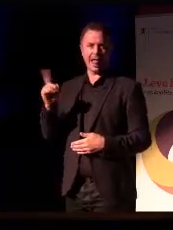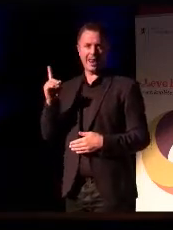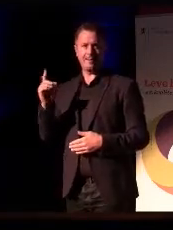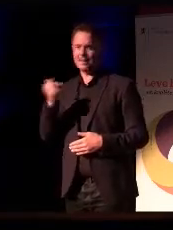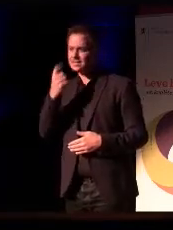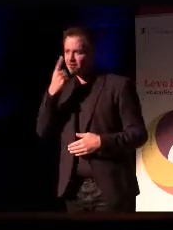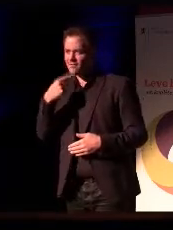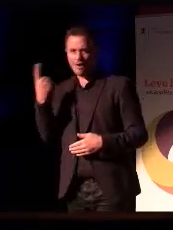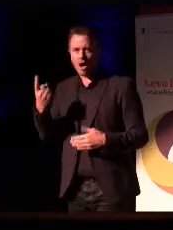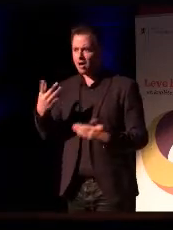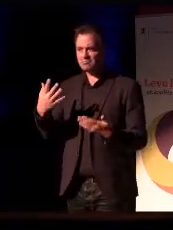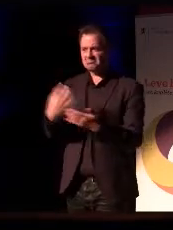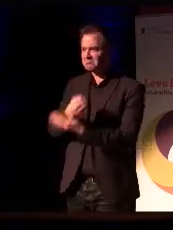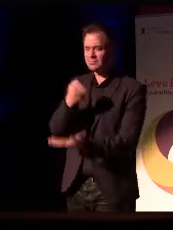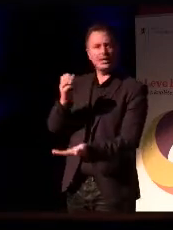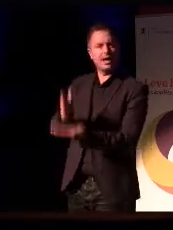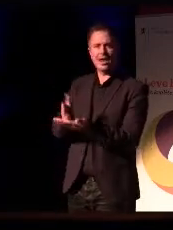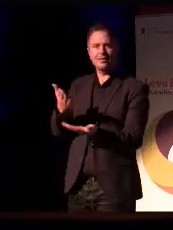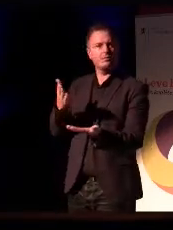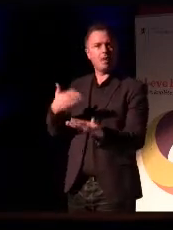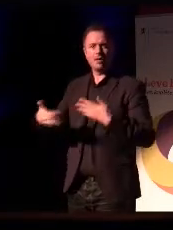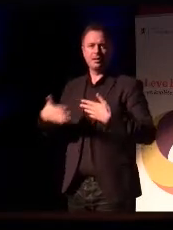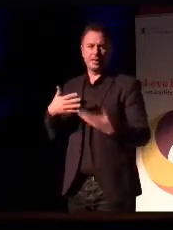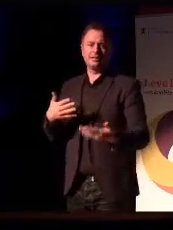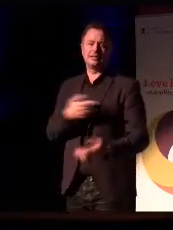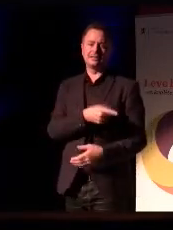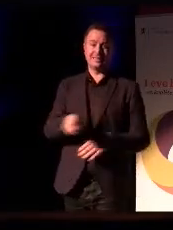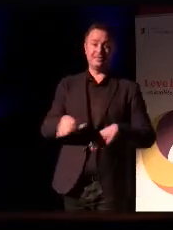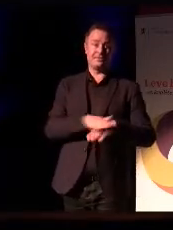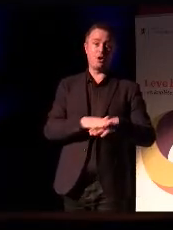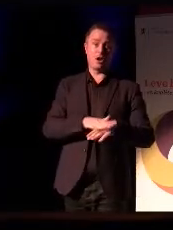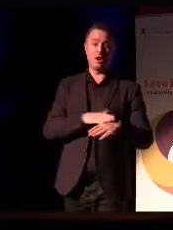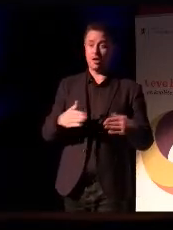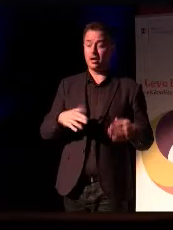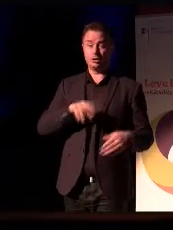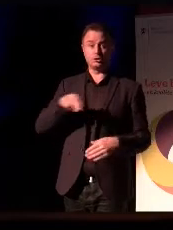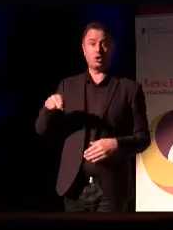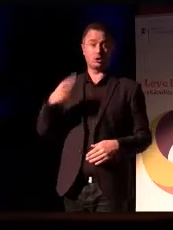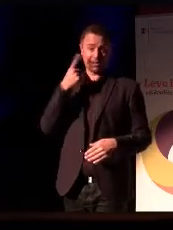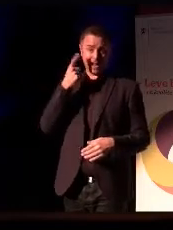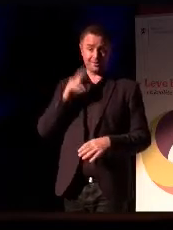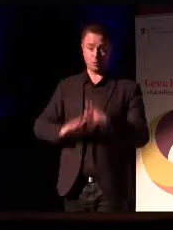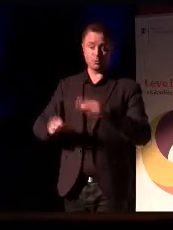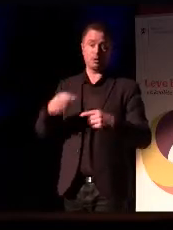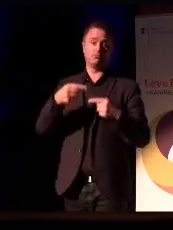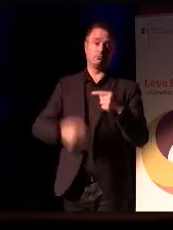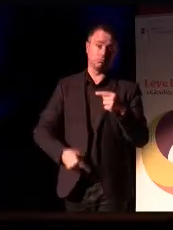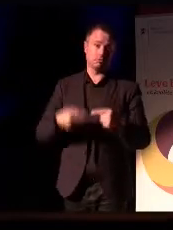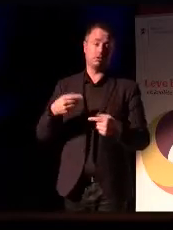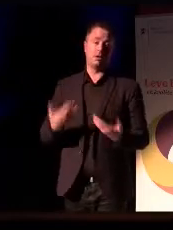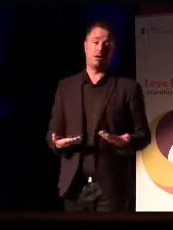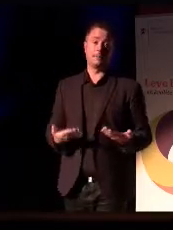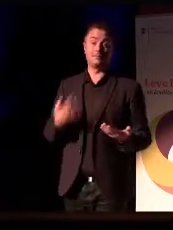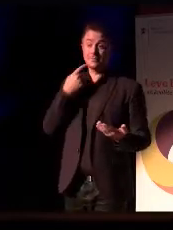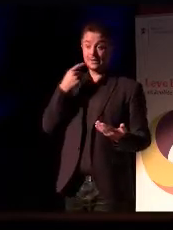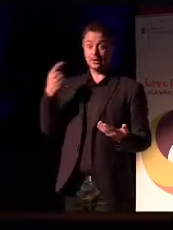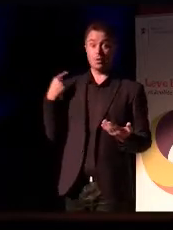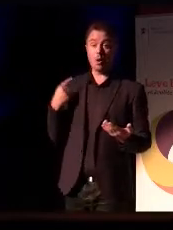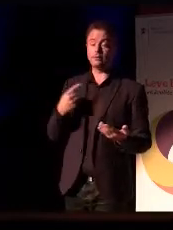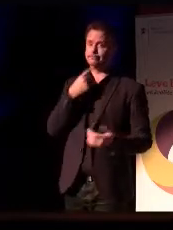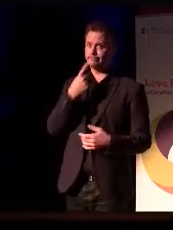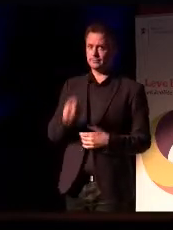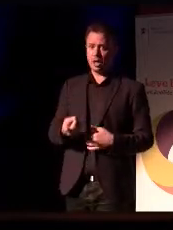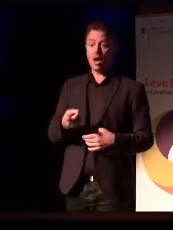norsk eldreomsorg svikter. I går snakket Bent om hvor viktig det med gode tjenester til eldre som bor hjemme. I dag vil